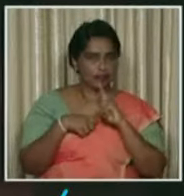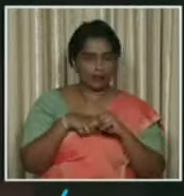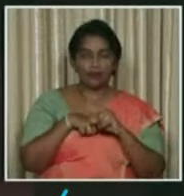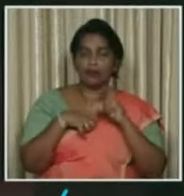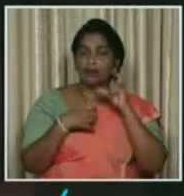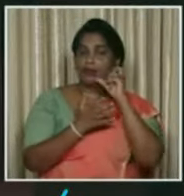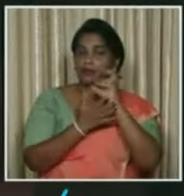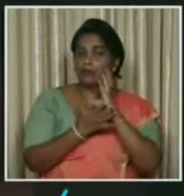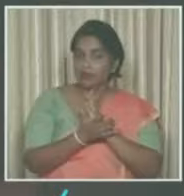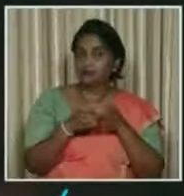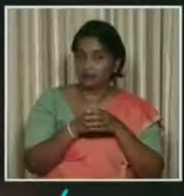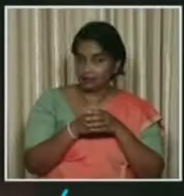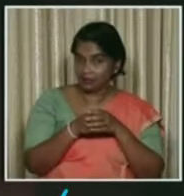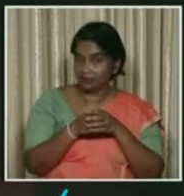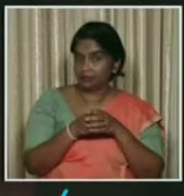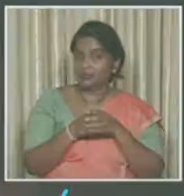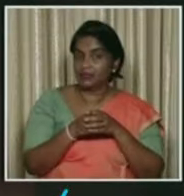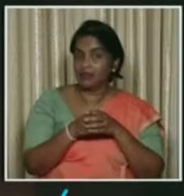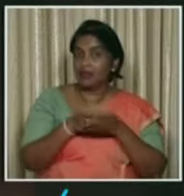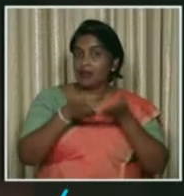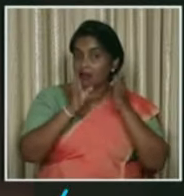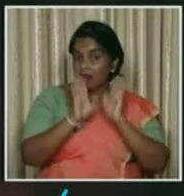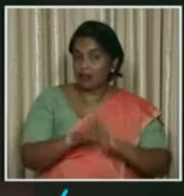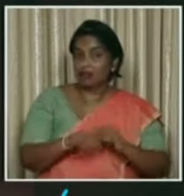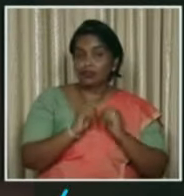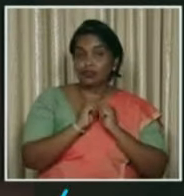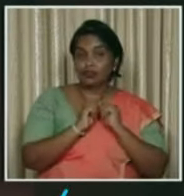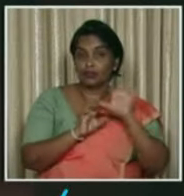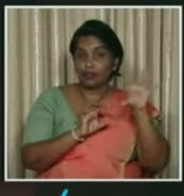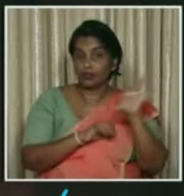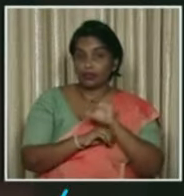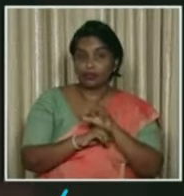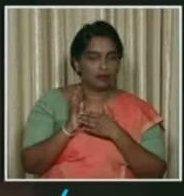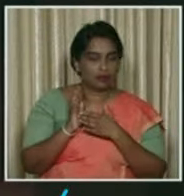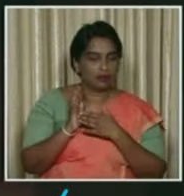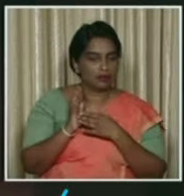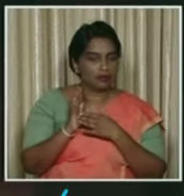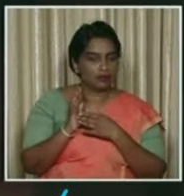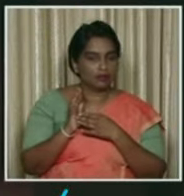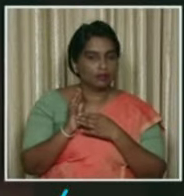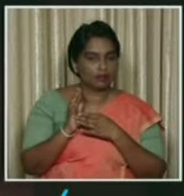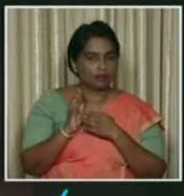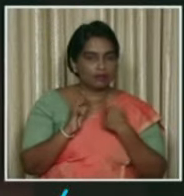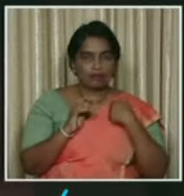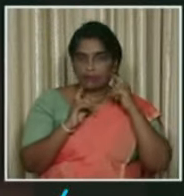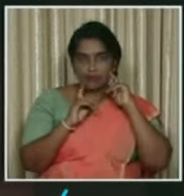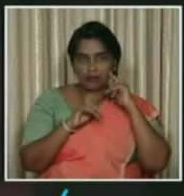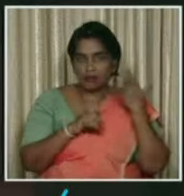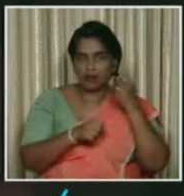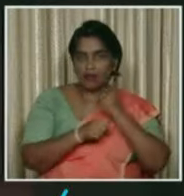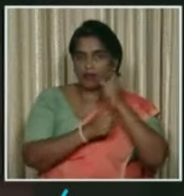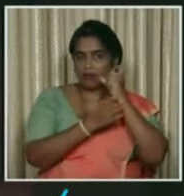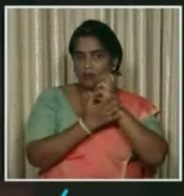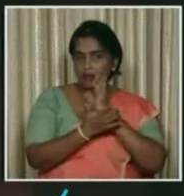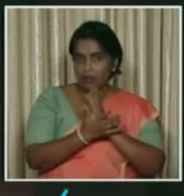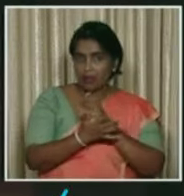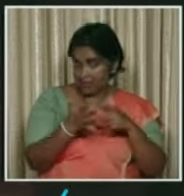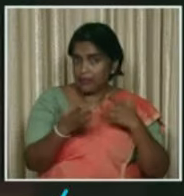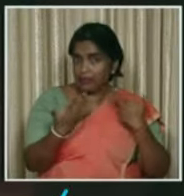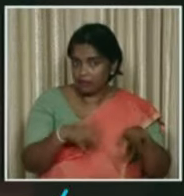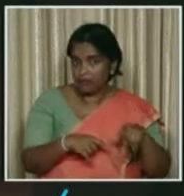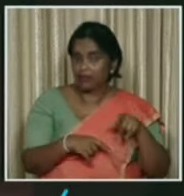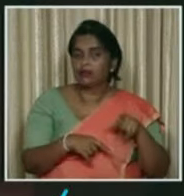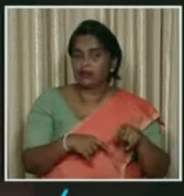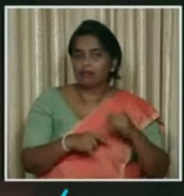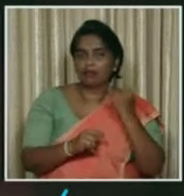ව්‍යවස්ථා සභාවේ අවසාන පත්වීම සිදු නොවීම පිළිබඳ මං දන්නේ නැහැ එතුමා ආණ්ඩු ක්‍රම ව්‍යවස්ථාව කියවලද